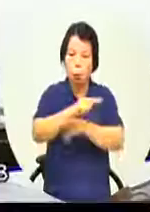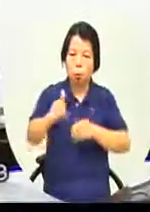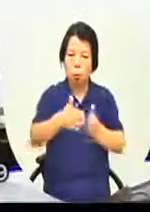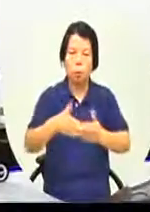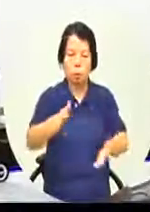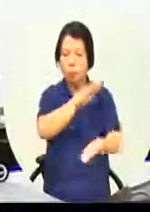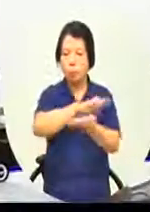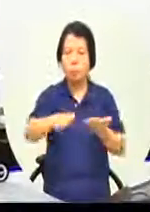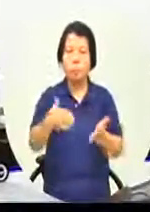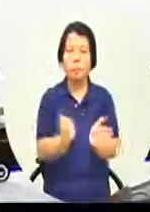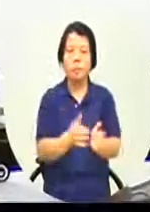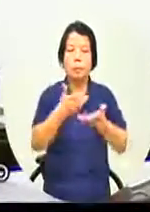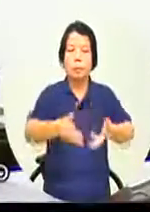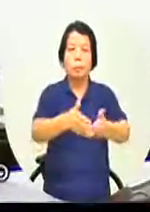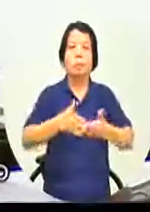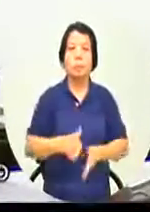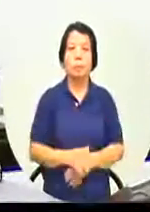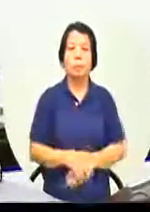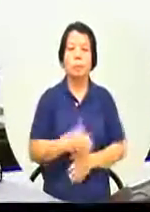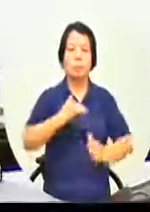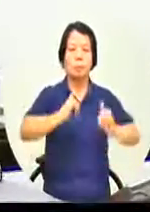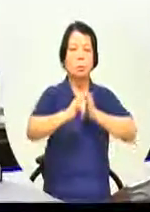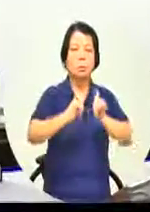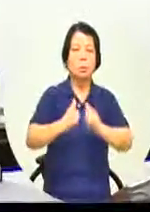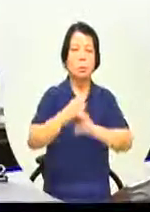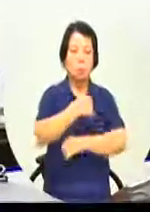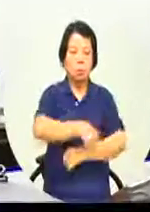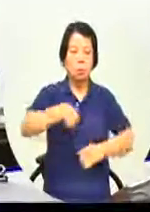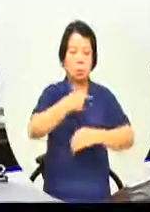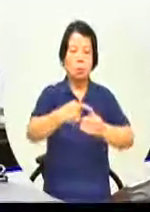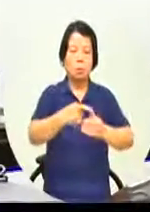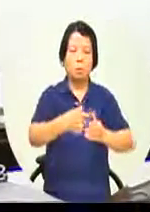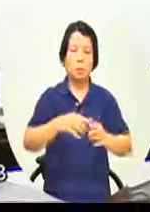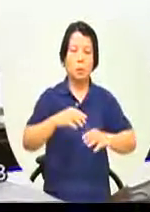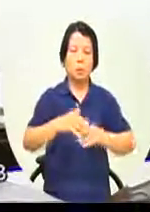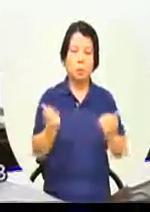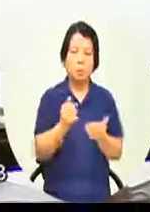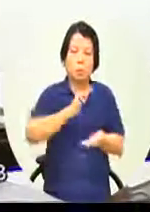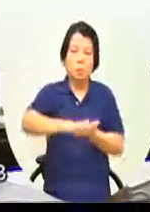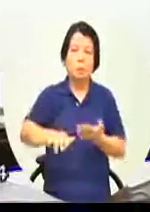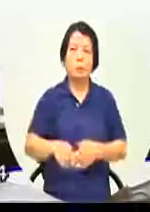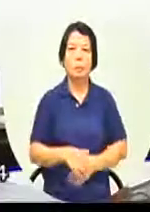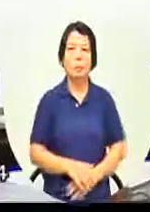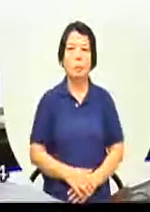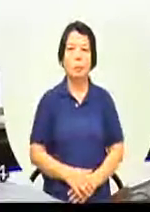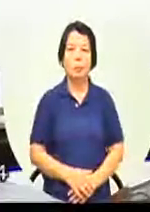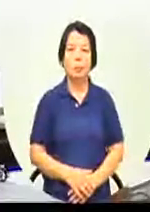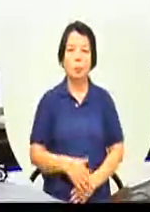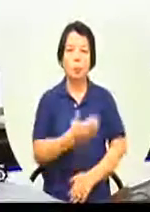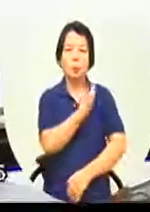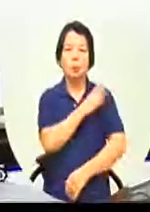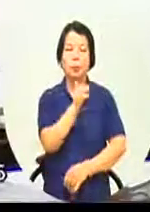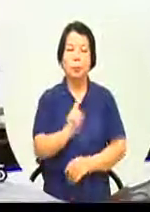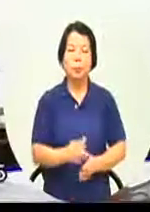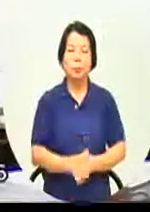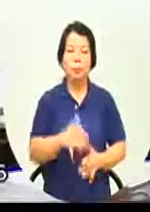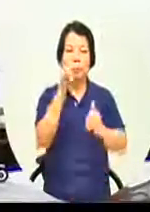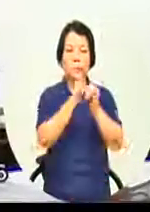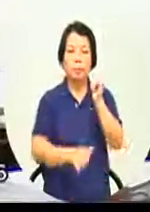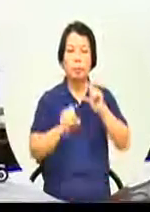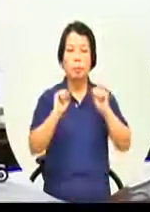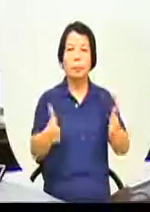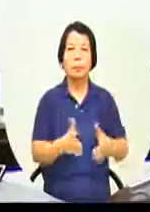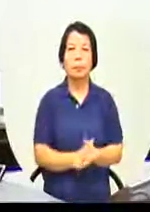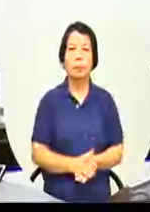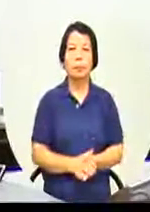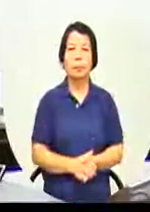重要的他是把市民的健康问题解决了。我想其实是不管怎么样，这个背景不一样，但是我